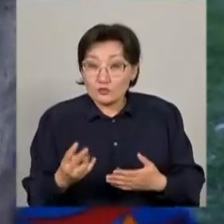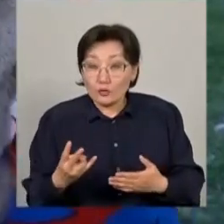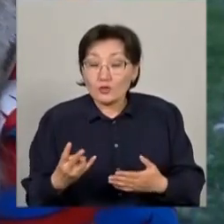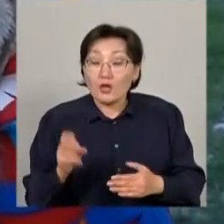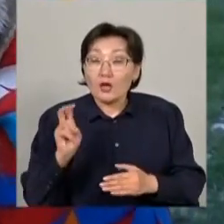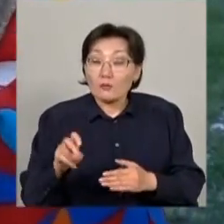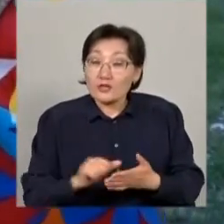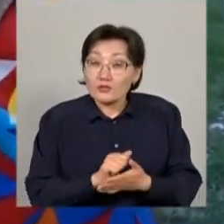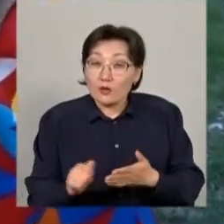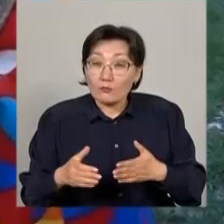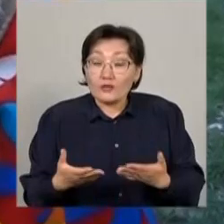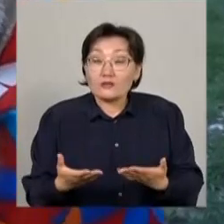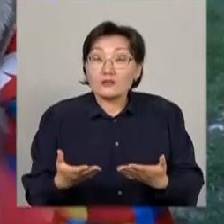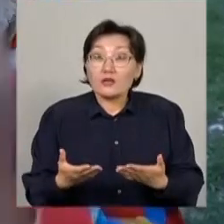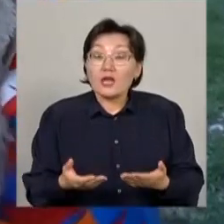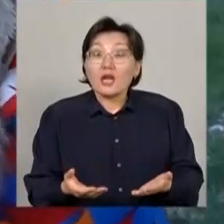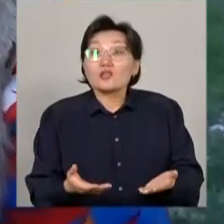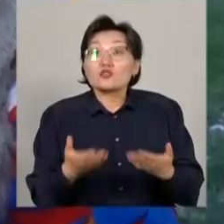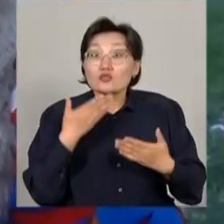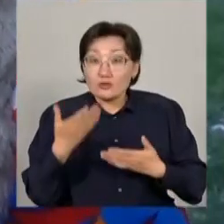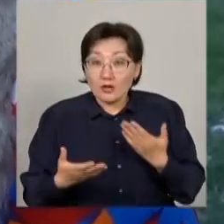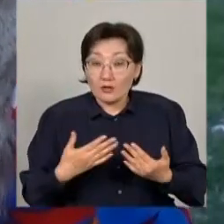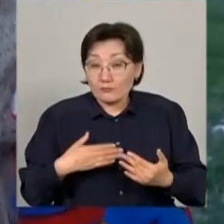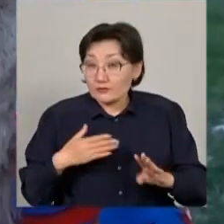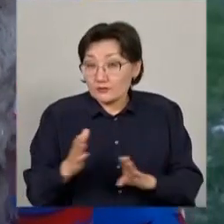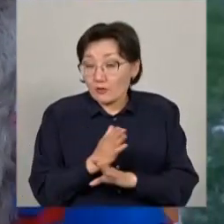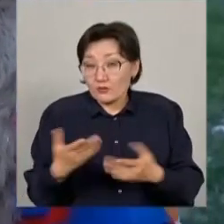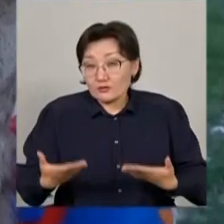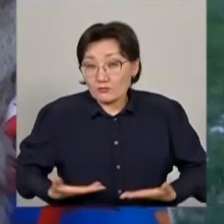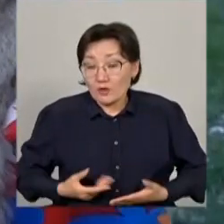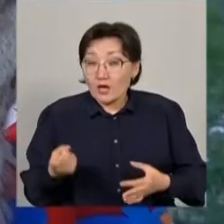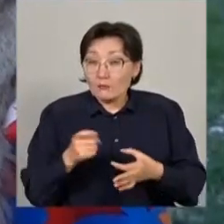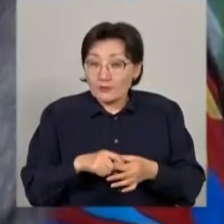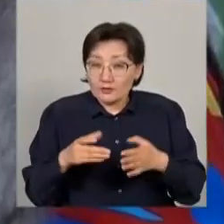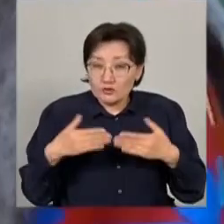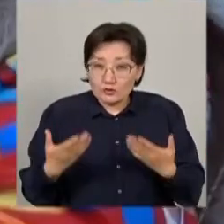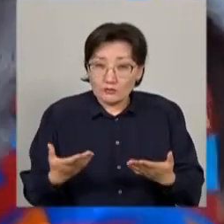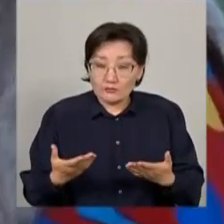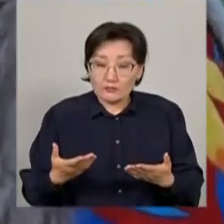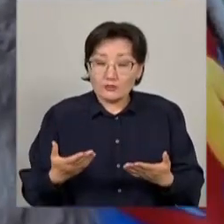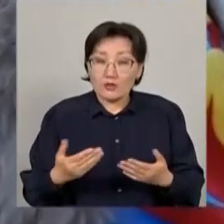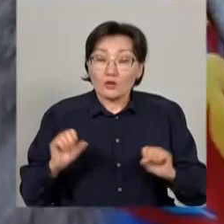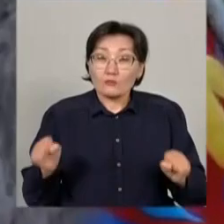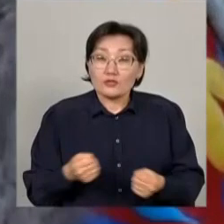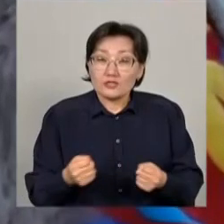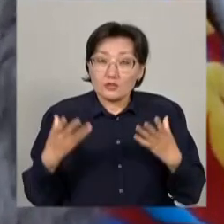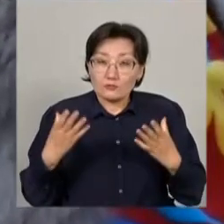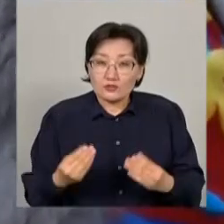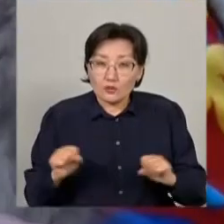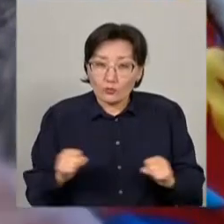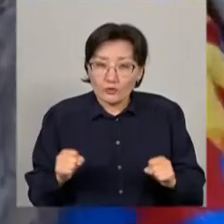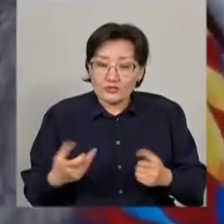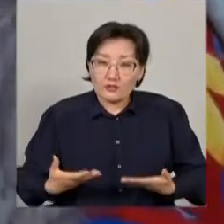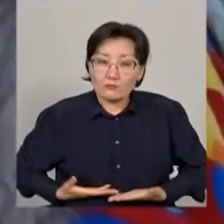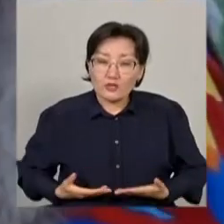Бұл үйдің документі болса біз ауадан қаяқтан аламыз? Біз пәсін ауада тұрмыз ғой, бір пропискада да дүние қалмай жатырмыз. Қыста біз мына суықта қандай қатып отырдық. Мысалға